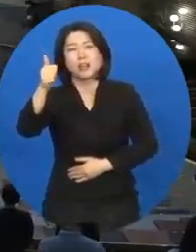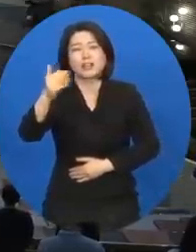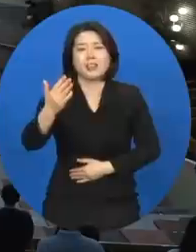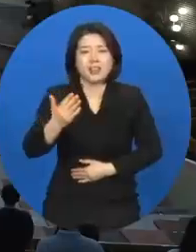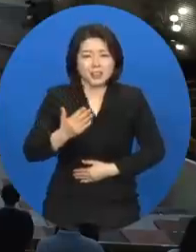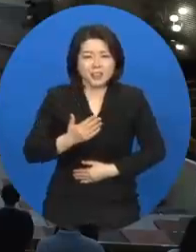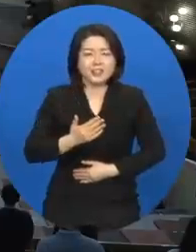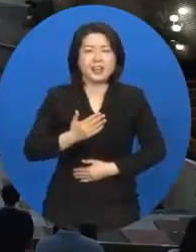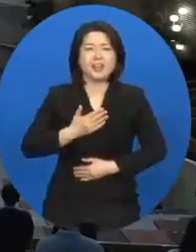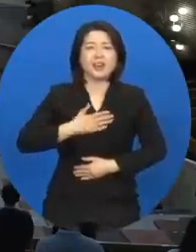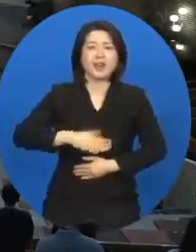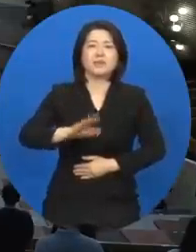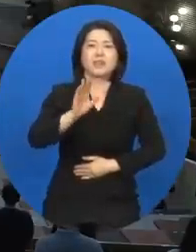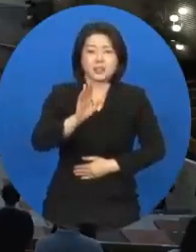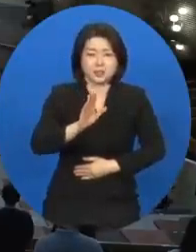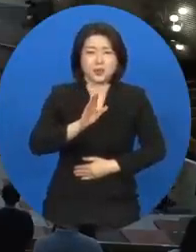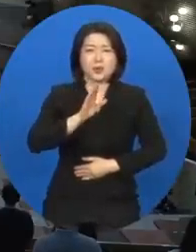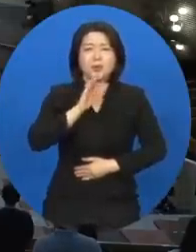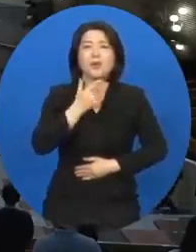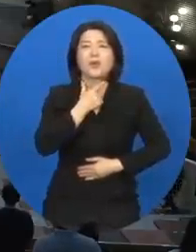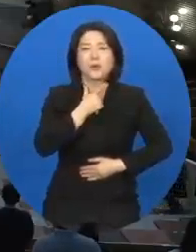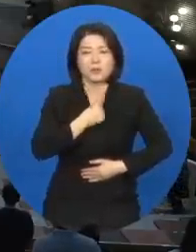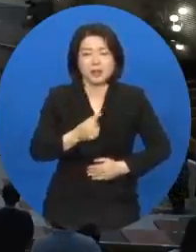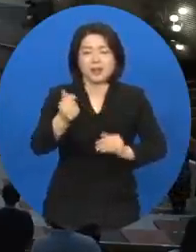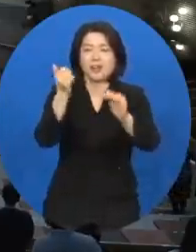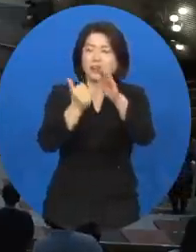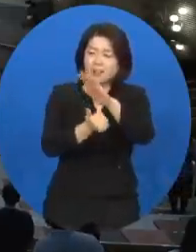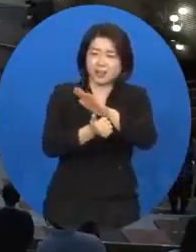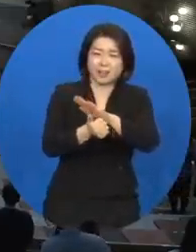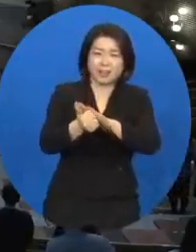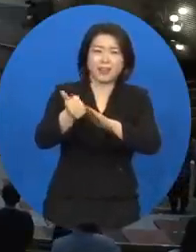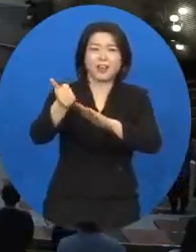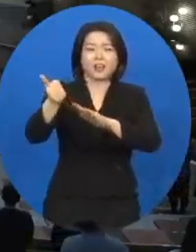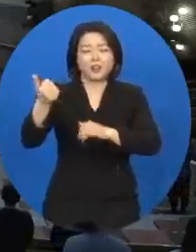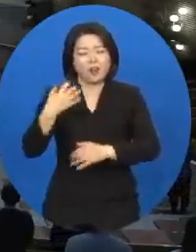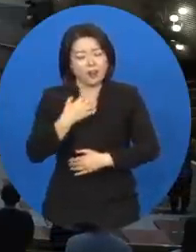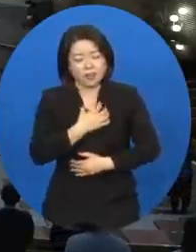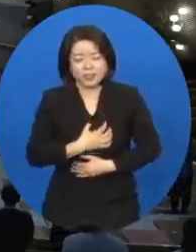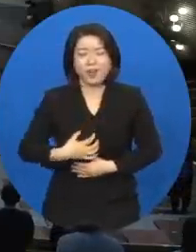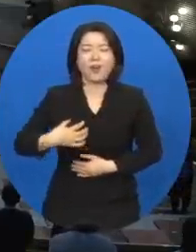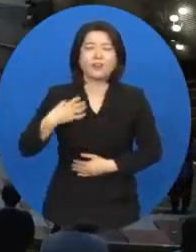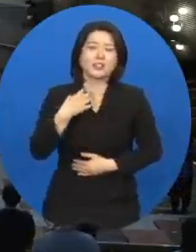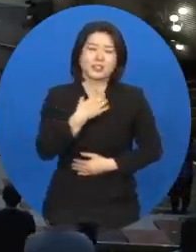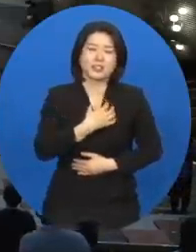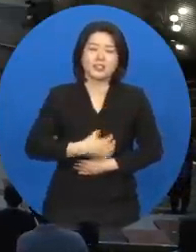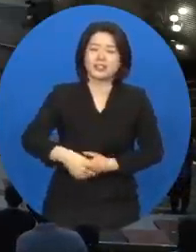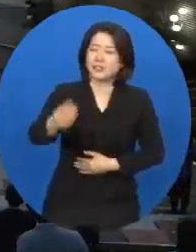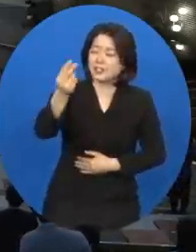나의 참된 소망